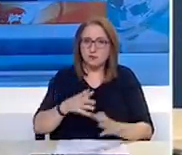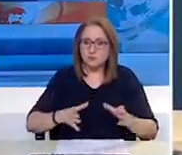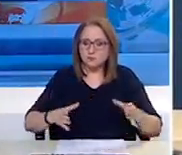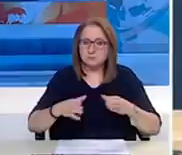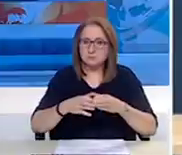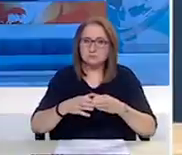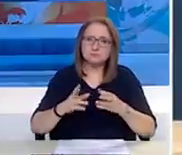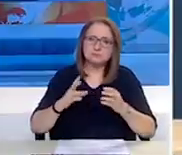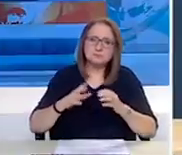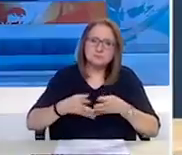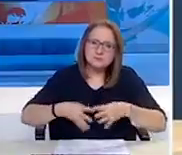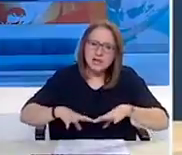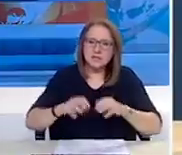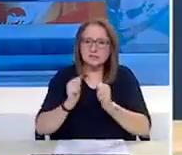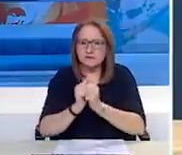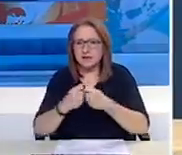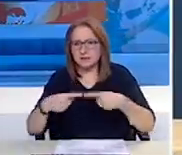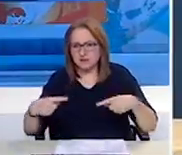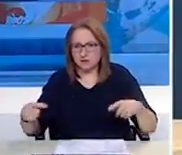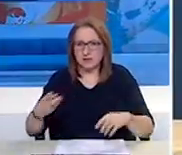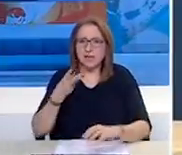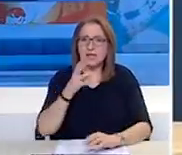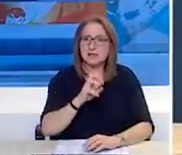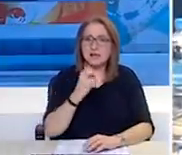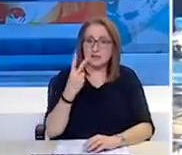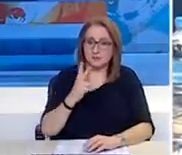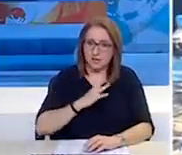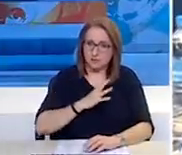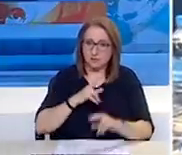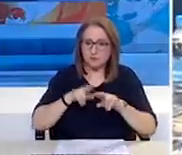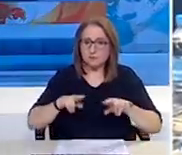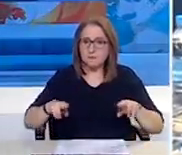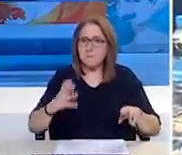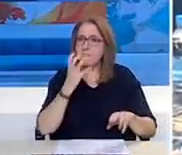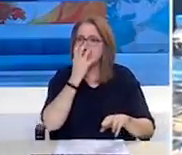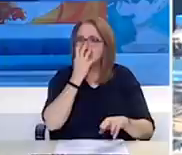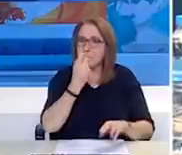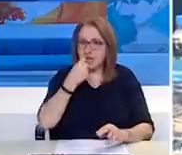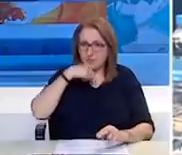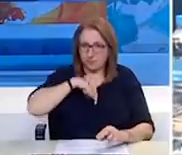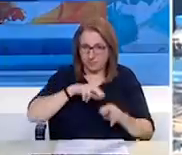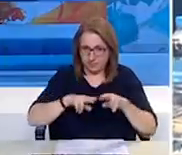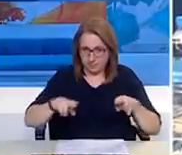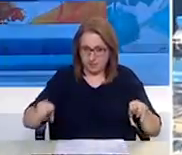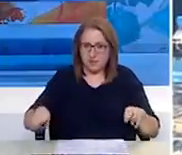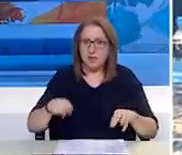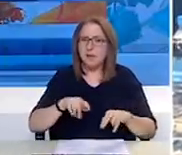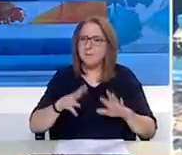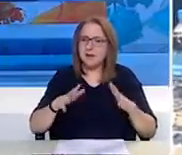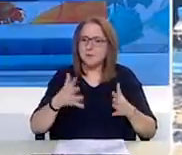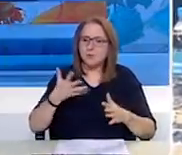γνωστό κρούσμα. 37 συμπολίτες μας νοσηλεύονται διασωληνωμένοι. Η διάμεση ηλικία τους είναι 67